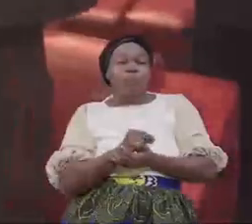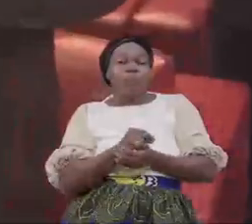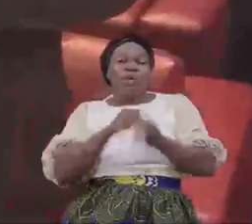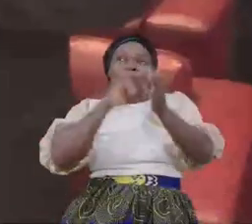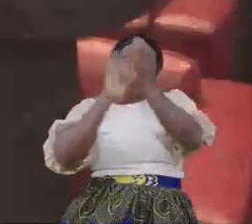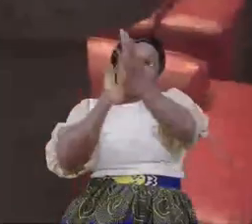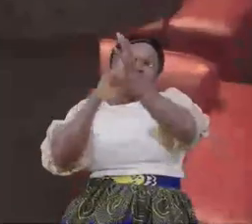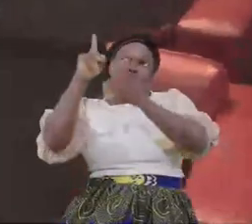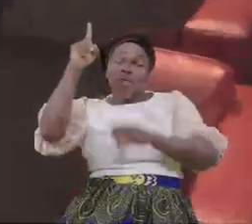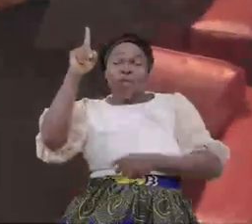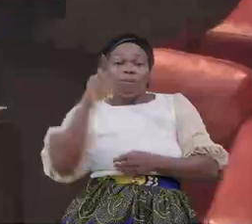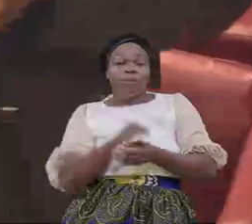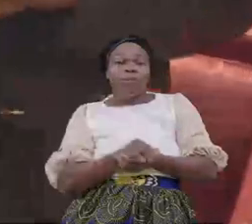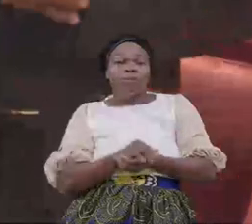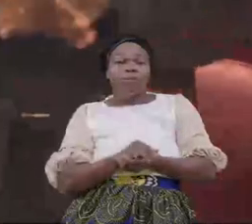Louez-le.